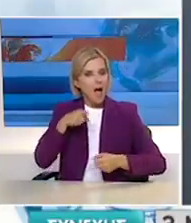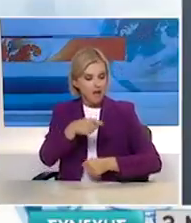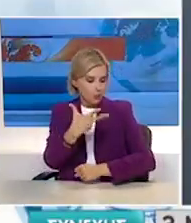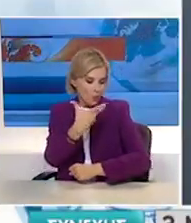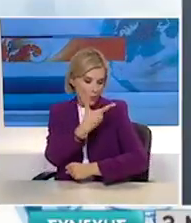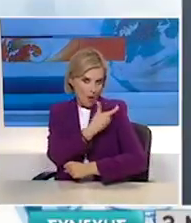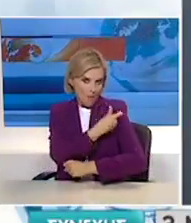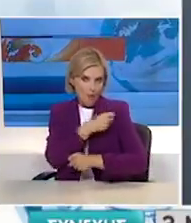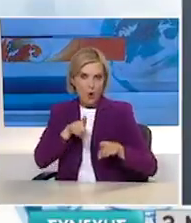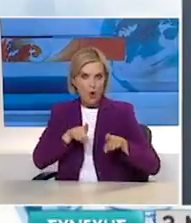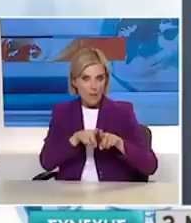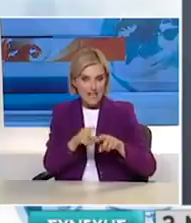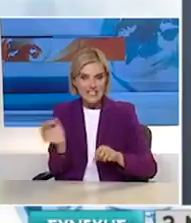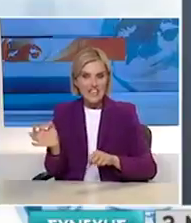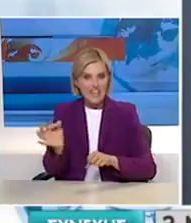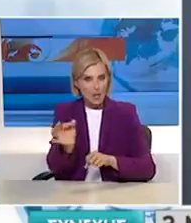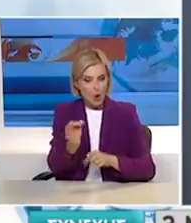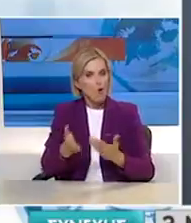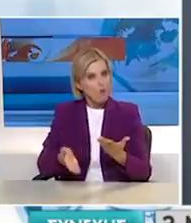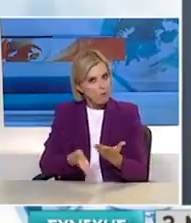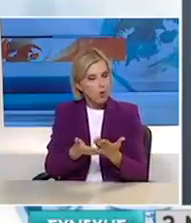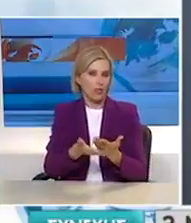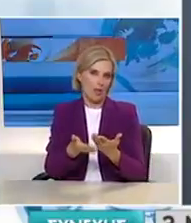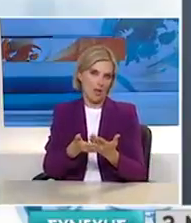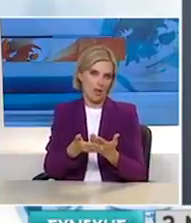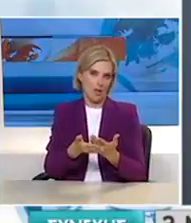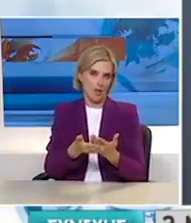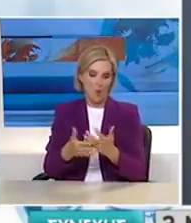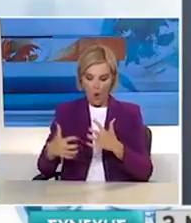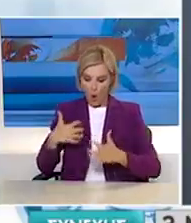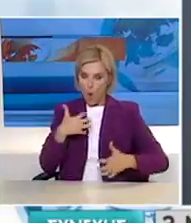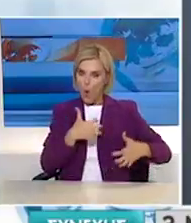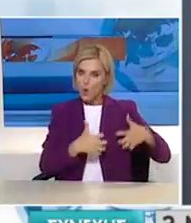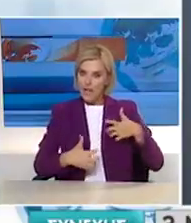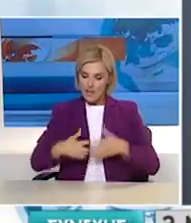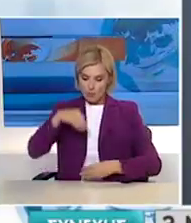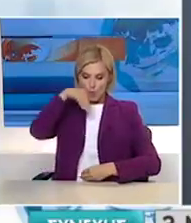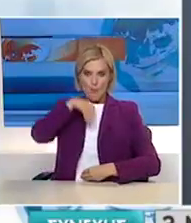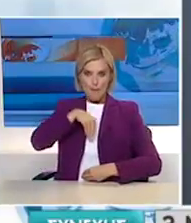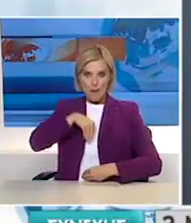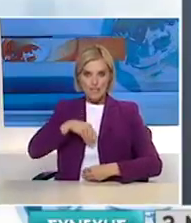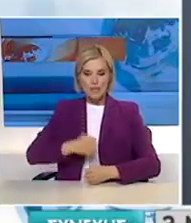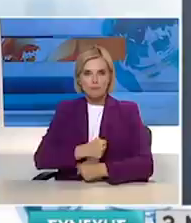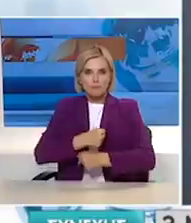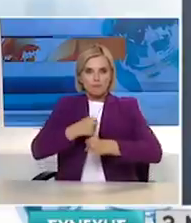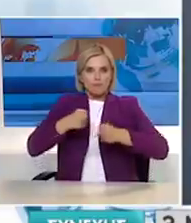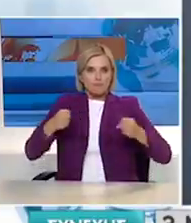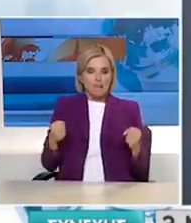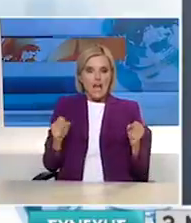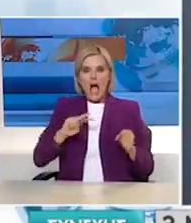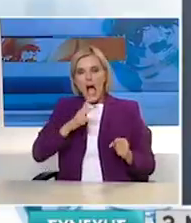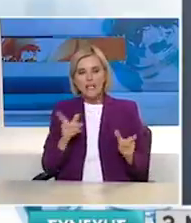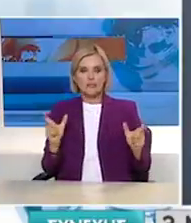της πρωτεΐνης ακίδας του κορονοϊού, ώστε ο οργανισμός να αναπτύξει αντισώματα. Ένα εμβόλιο που προωθείται